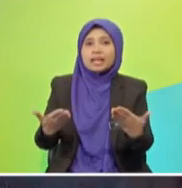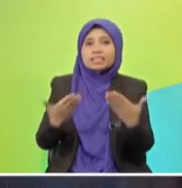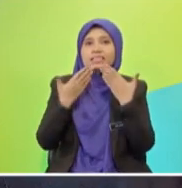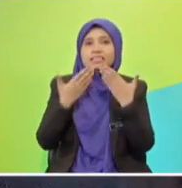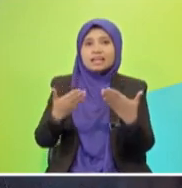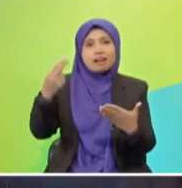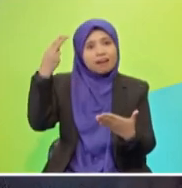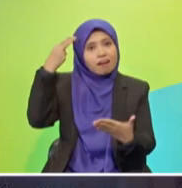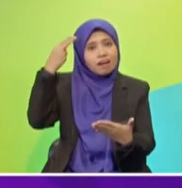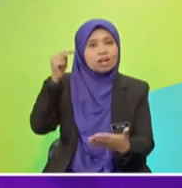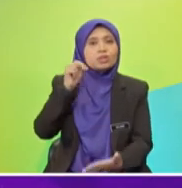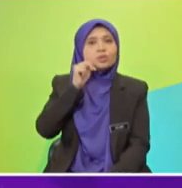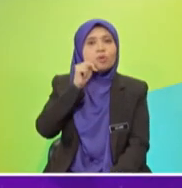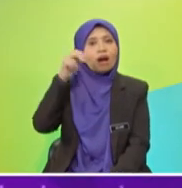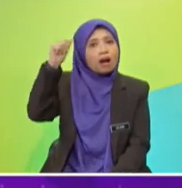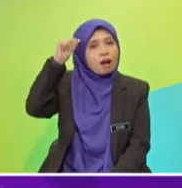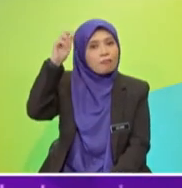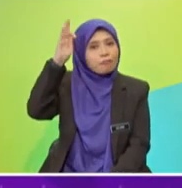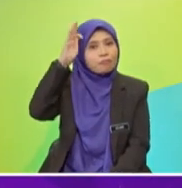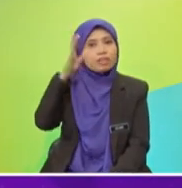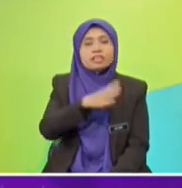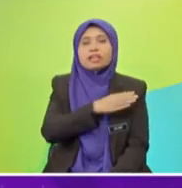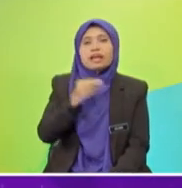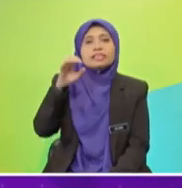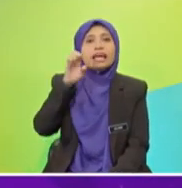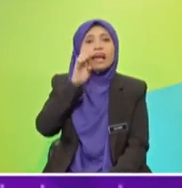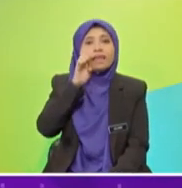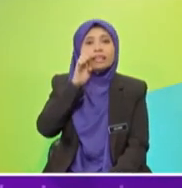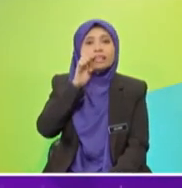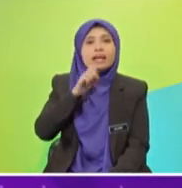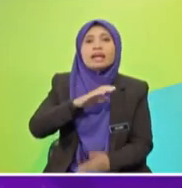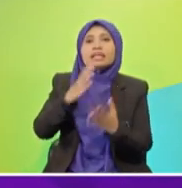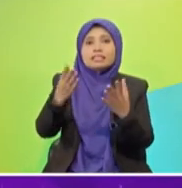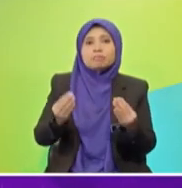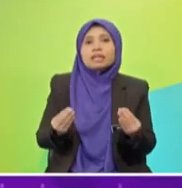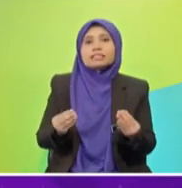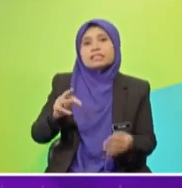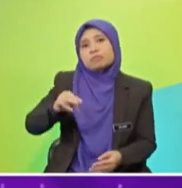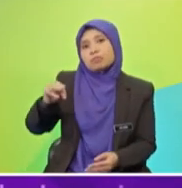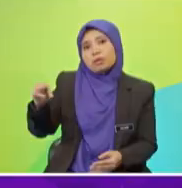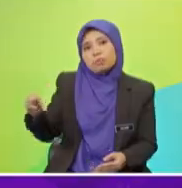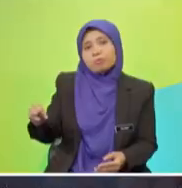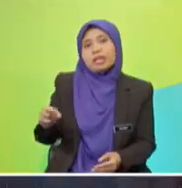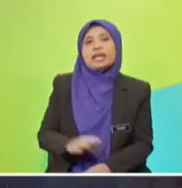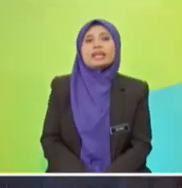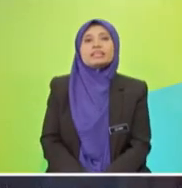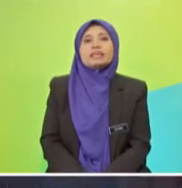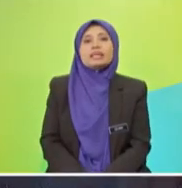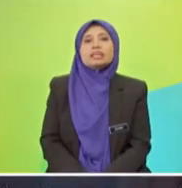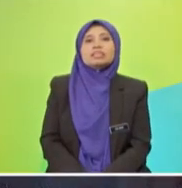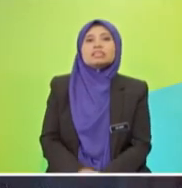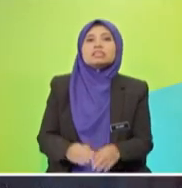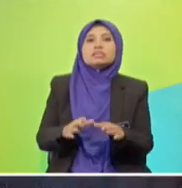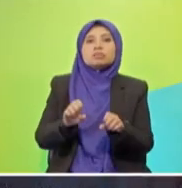Nuha afik dan juga Elina keren bersama-sama dengan kami Terima kasih murid-murid di rumah yang menonton di TVM Semoga kita